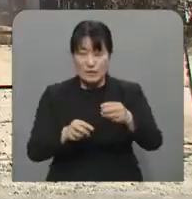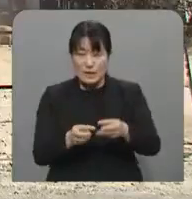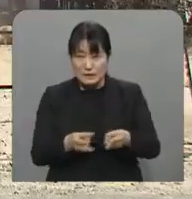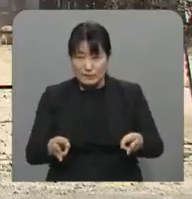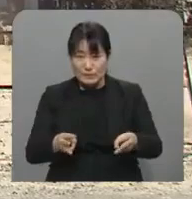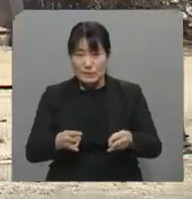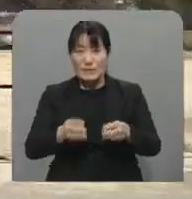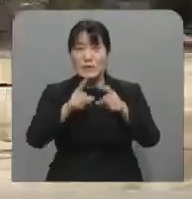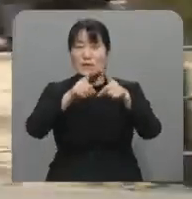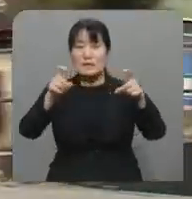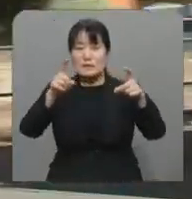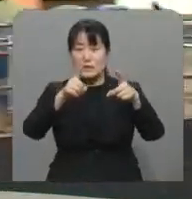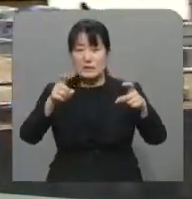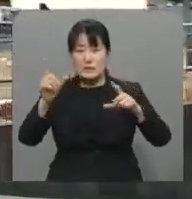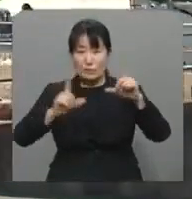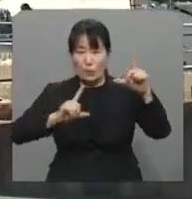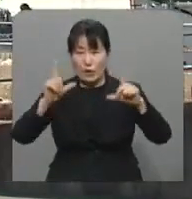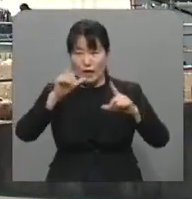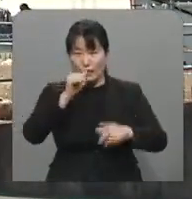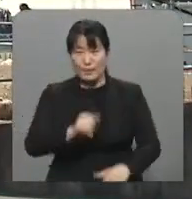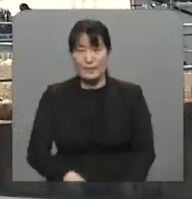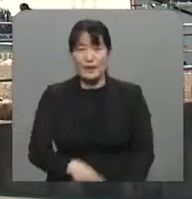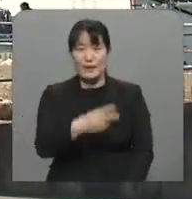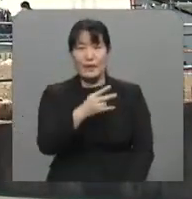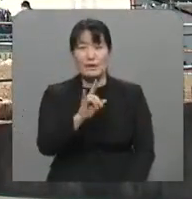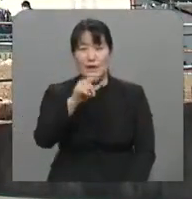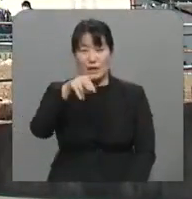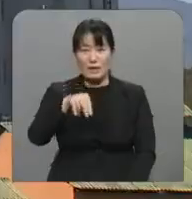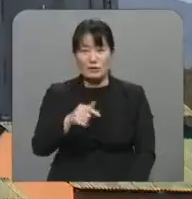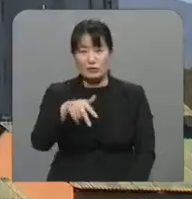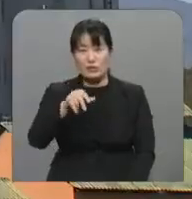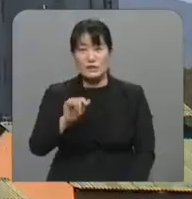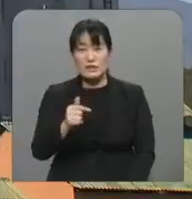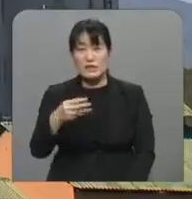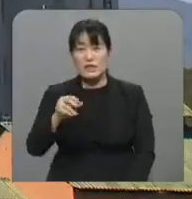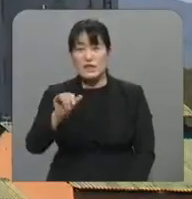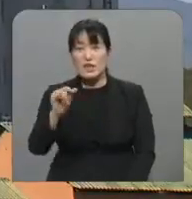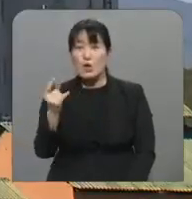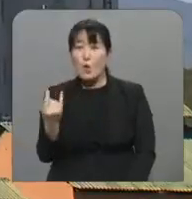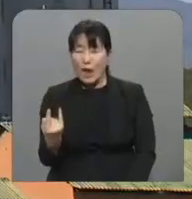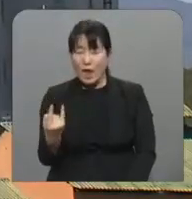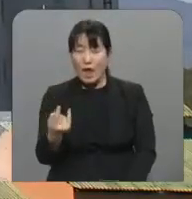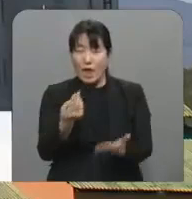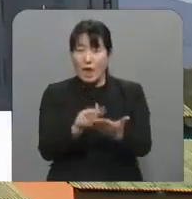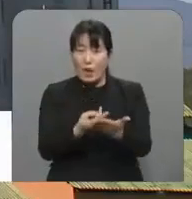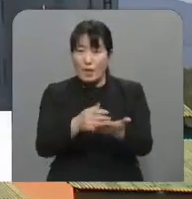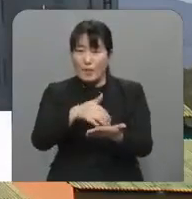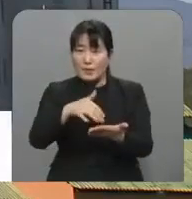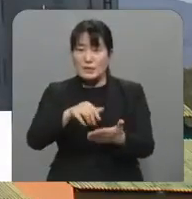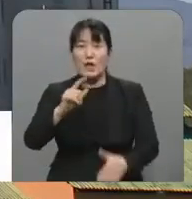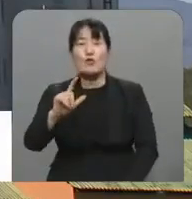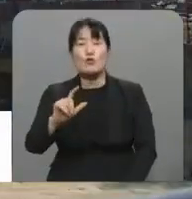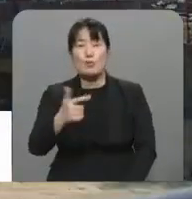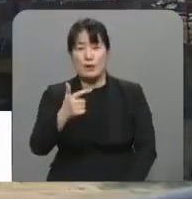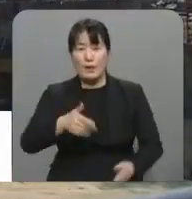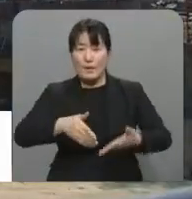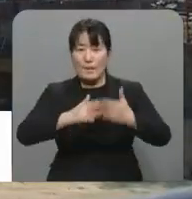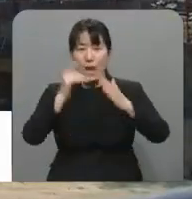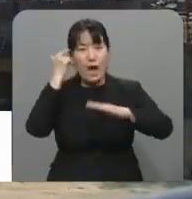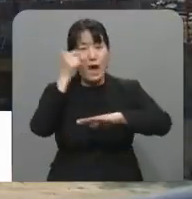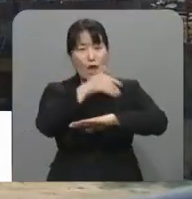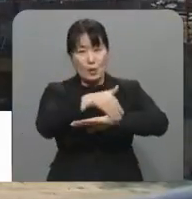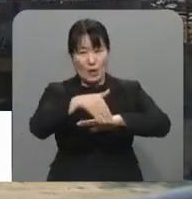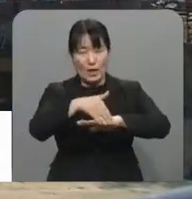11층 규모입니다 대선 질 내에는 여기에다 600 병상 규모의 종합병원을 설립한다는 계획인데